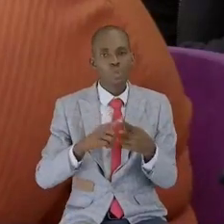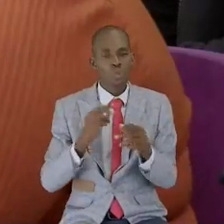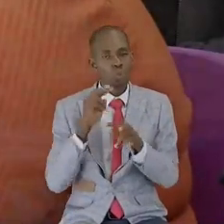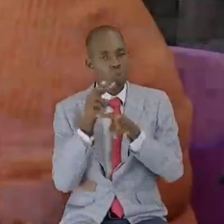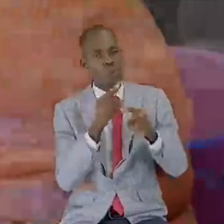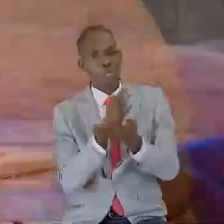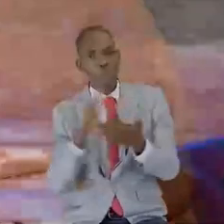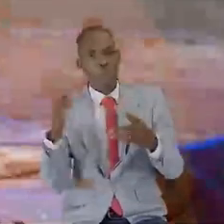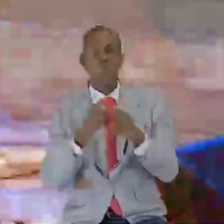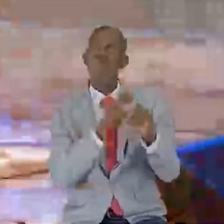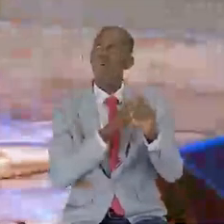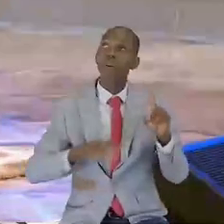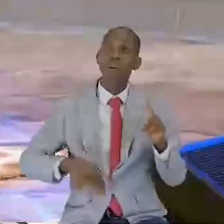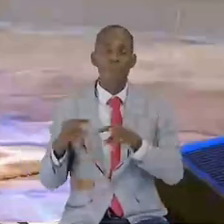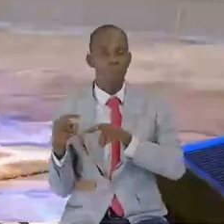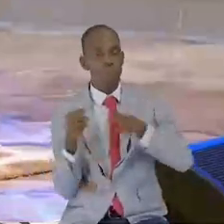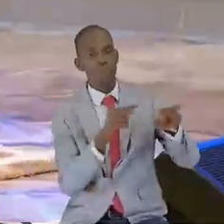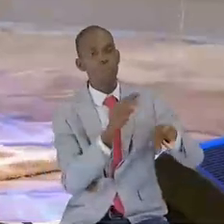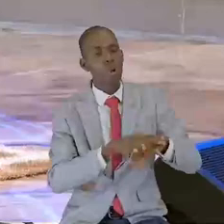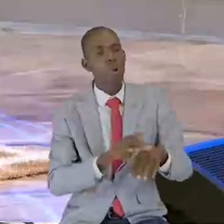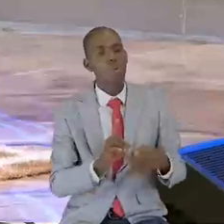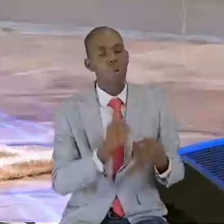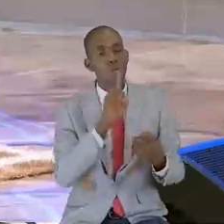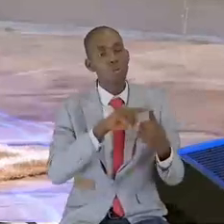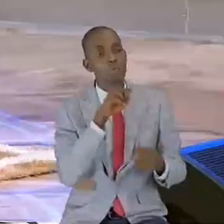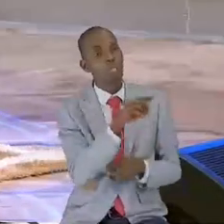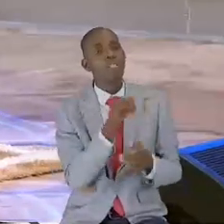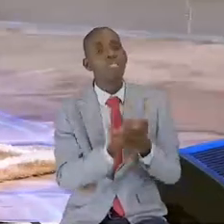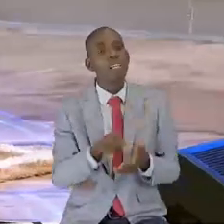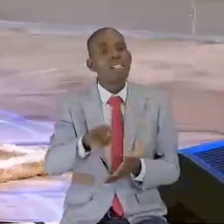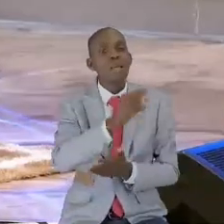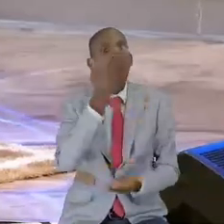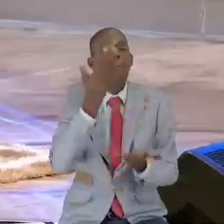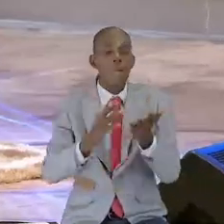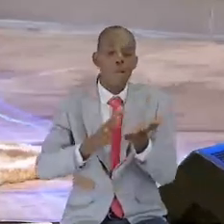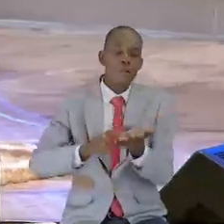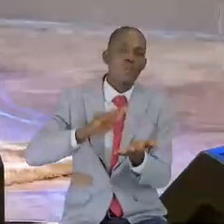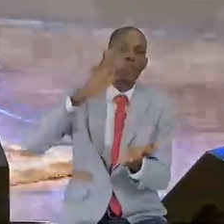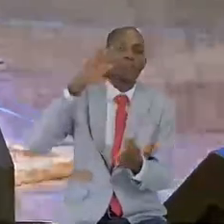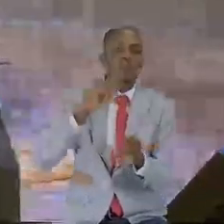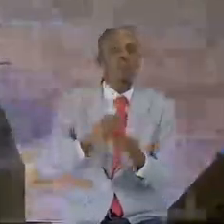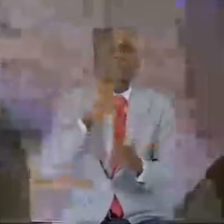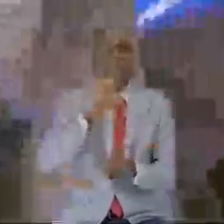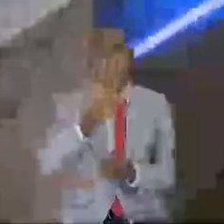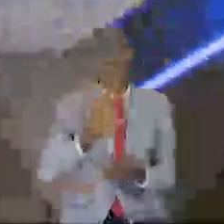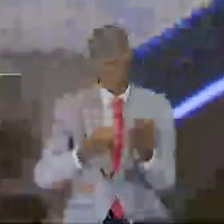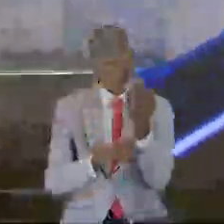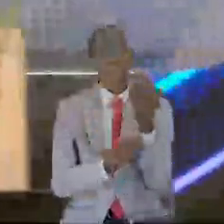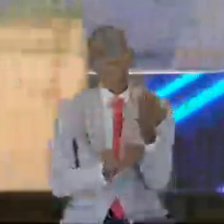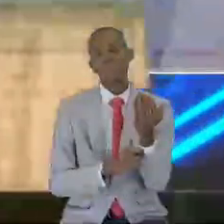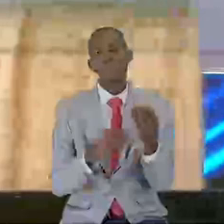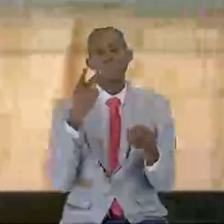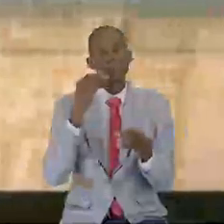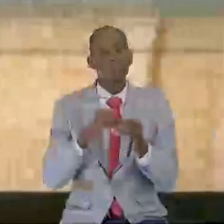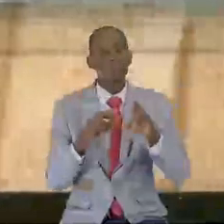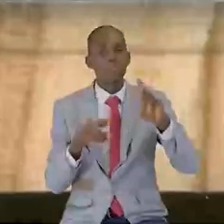Ils veulent maintenant se glorifier du fait que tu te détournes de Christ pour venir à toi, afin de se glorifier dans la chair. Romains